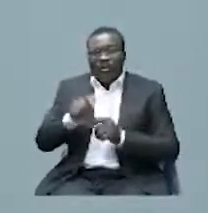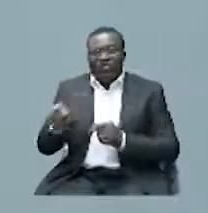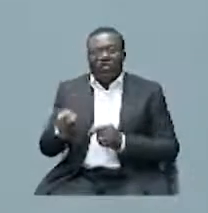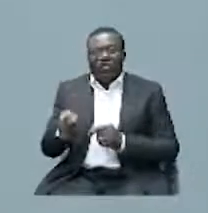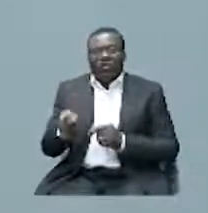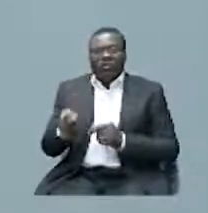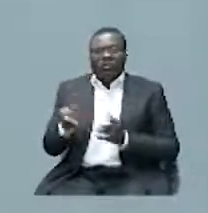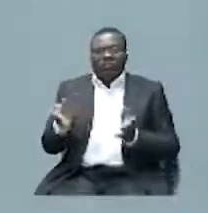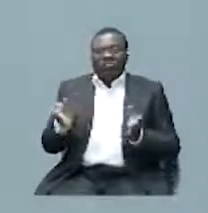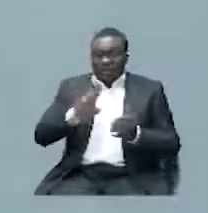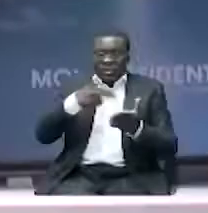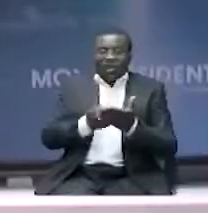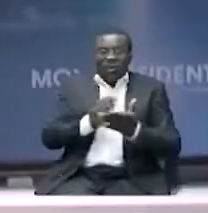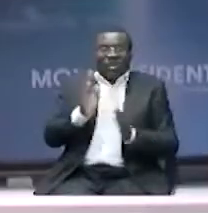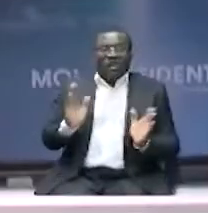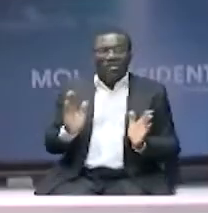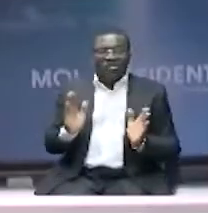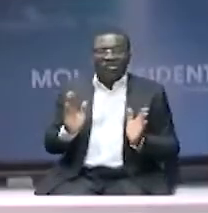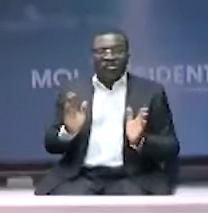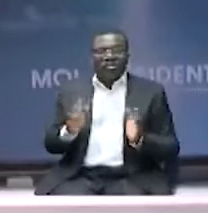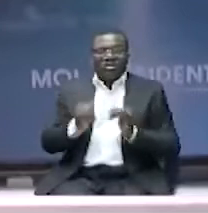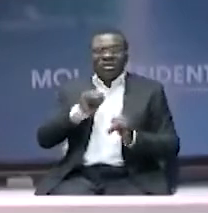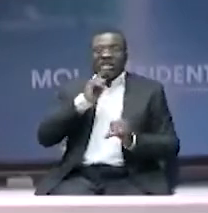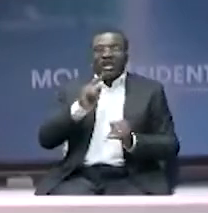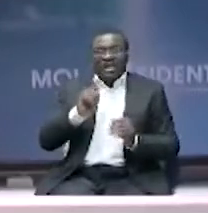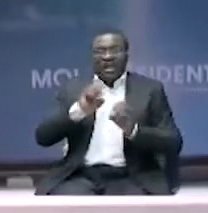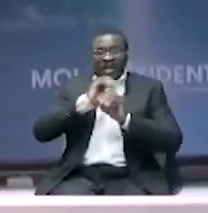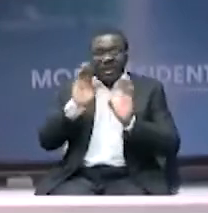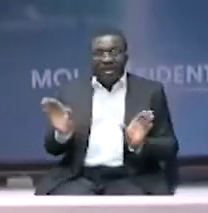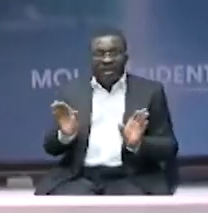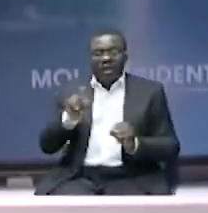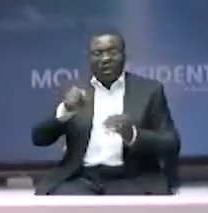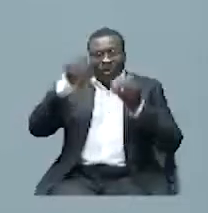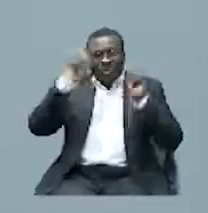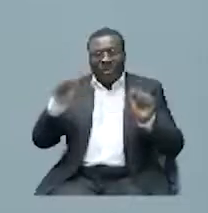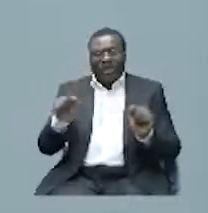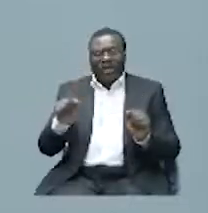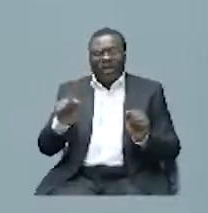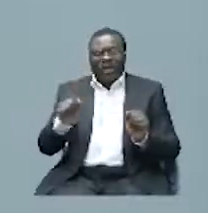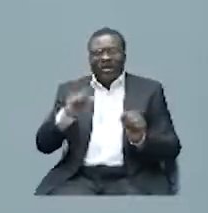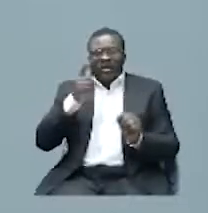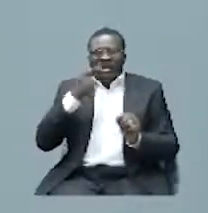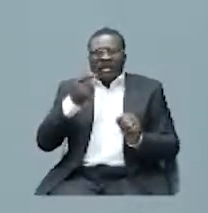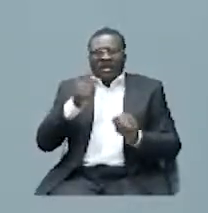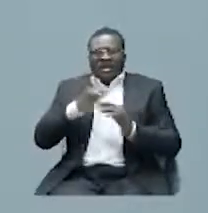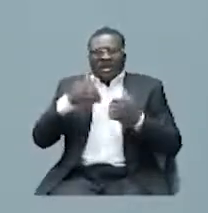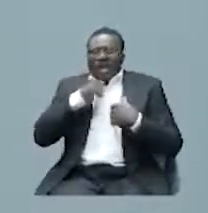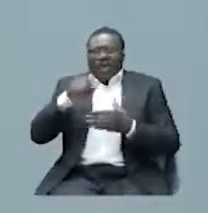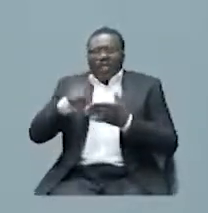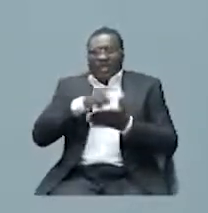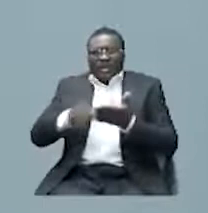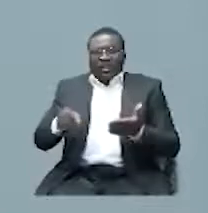Alors, ça tombe bien alors. S'il est avéré qu'un président qui n'a pas de